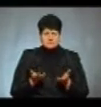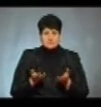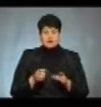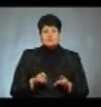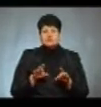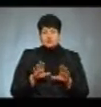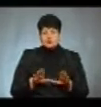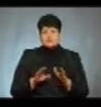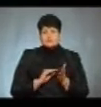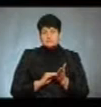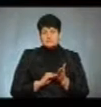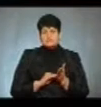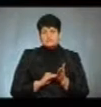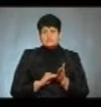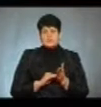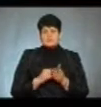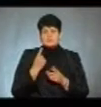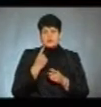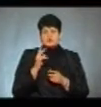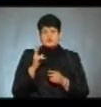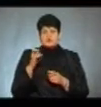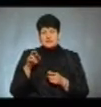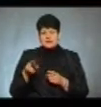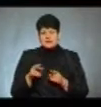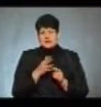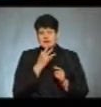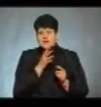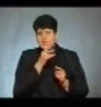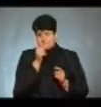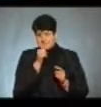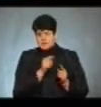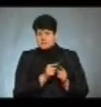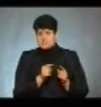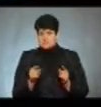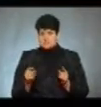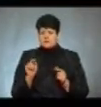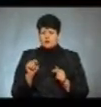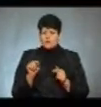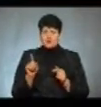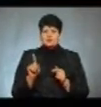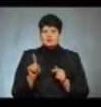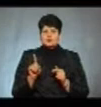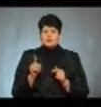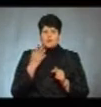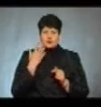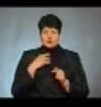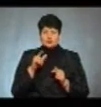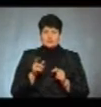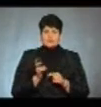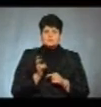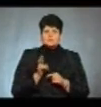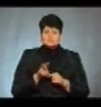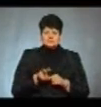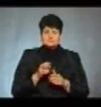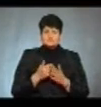Постанову дається зазор, тобто від 1 квітня і пару місяців для того, щоб, коли людина звернеться,